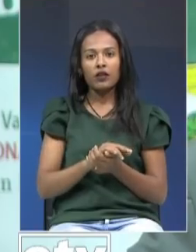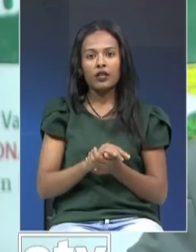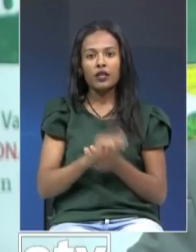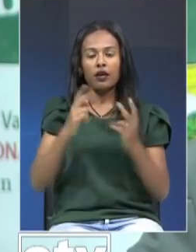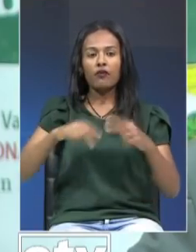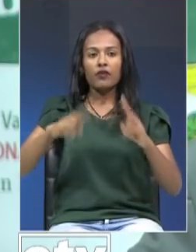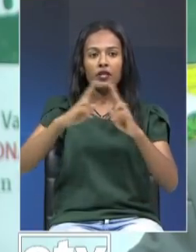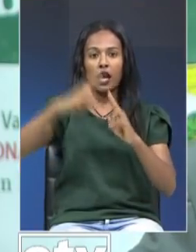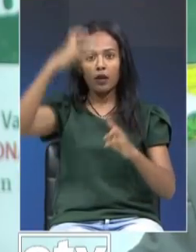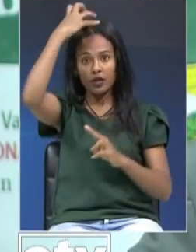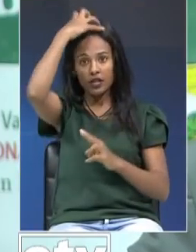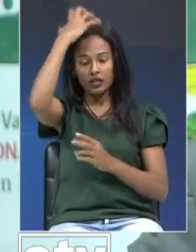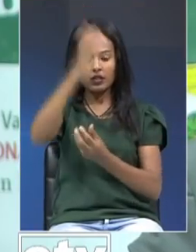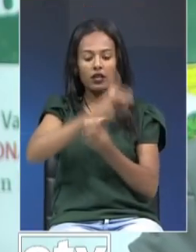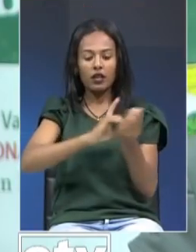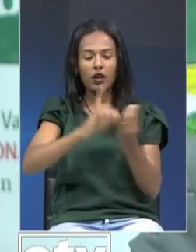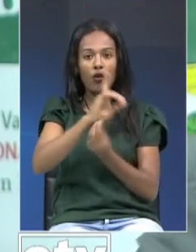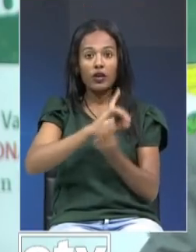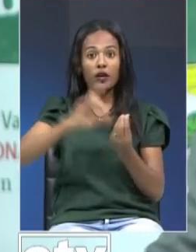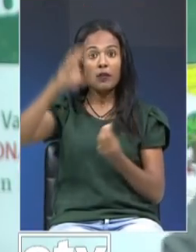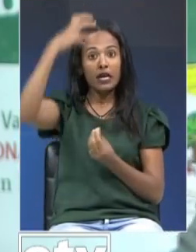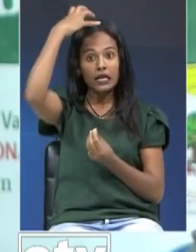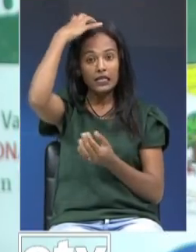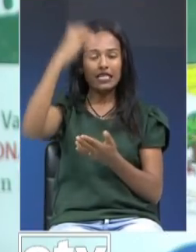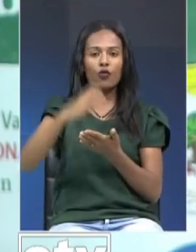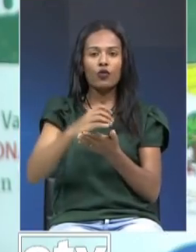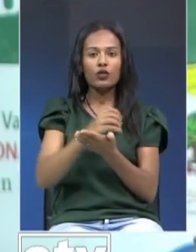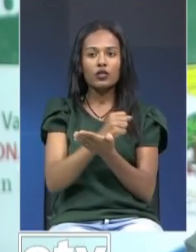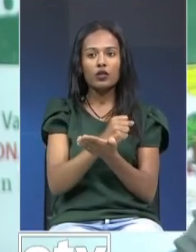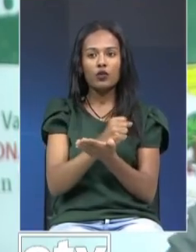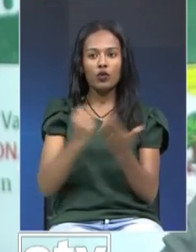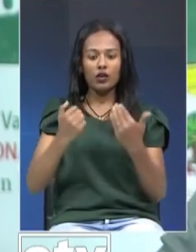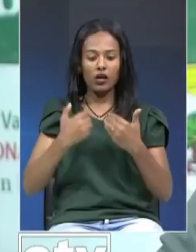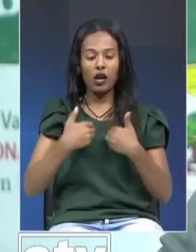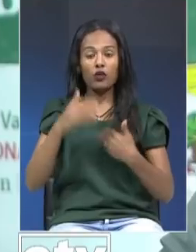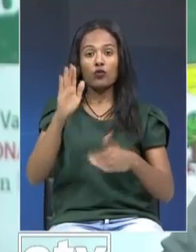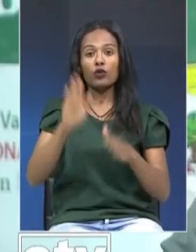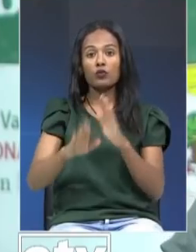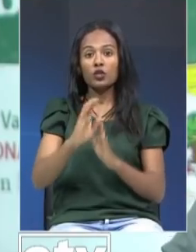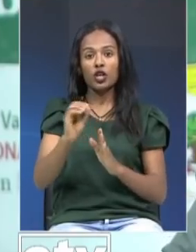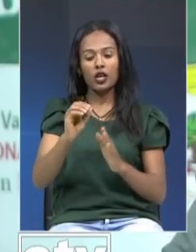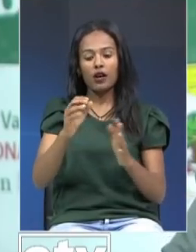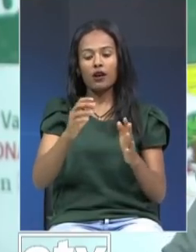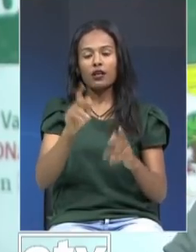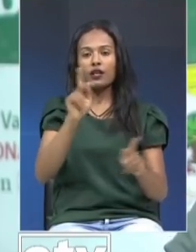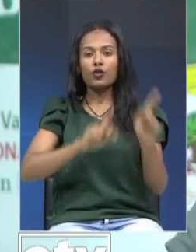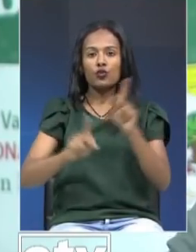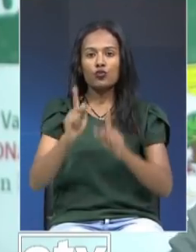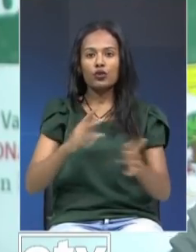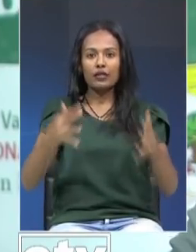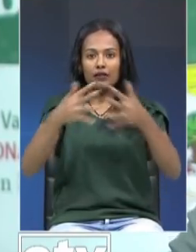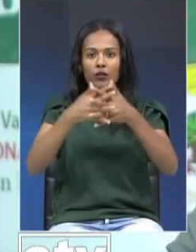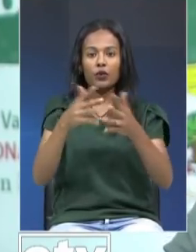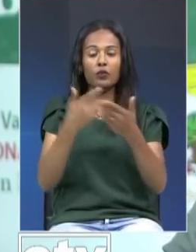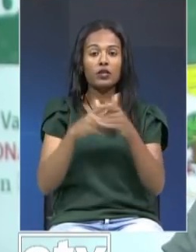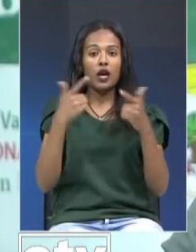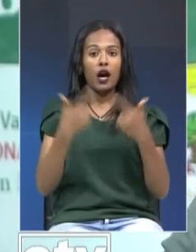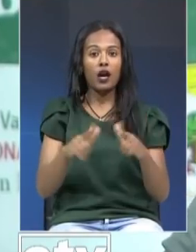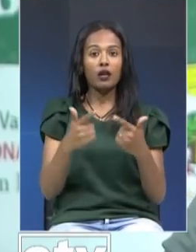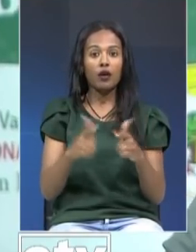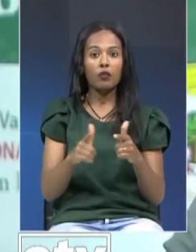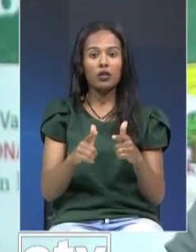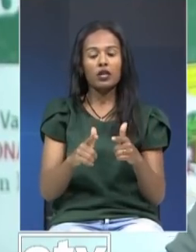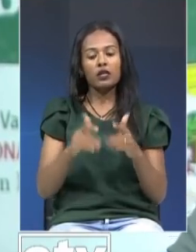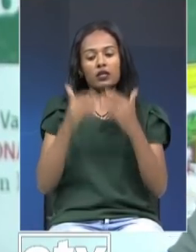ፌዴራል መንግስቱም ሆነ ክልላዊ መንግስታችን እየወሰደው ያለው እርምጃና የህዝቡን ትብብር በዚህ አጋጣሚ ሳላመሰግናል